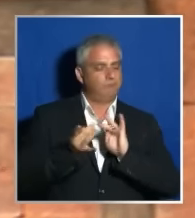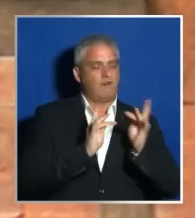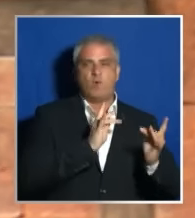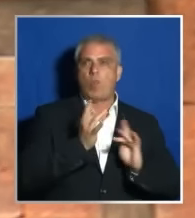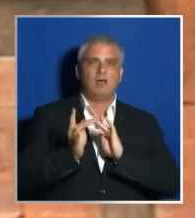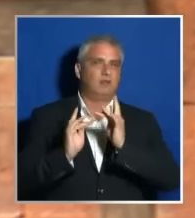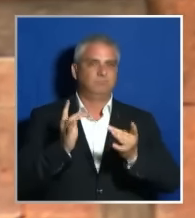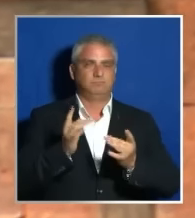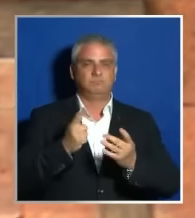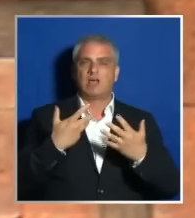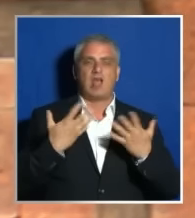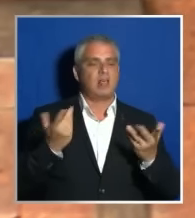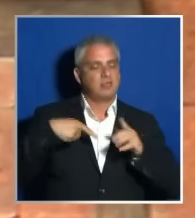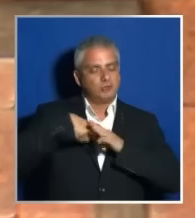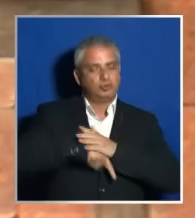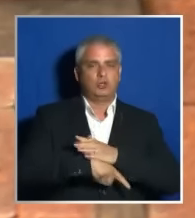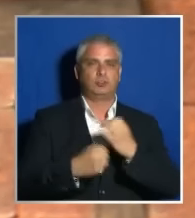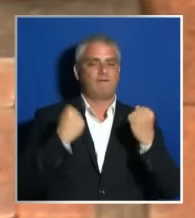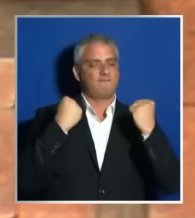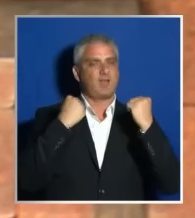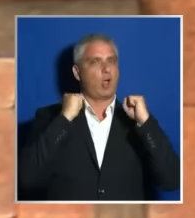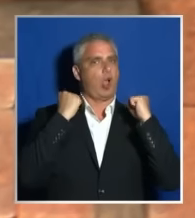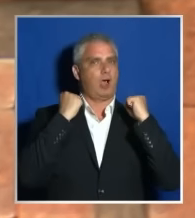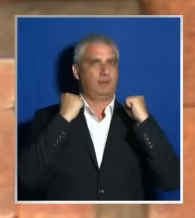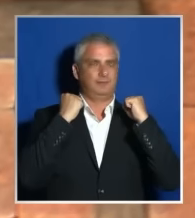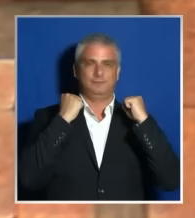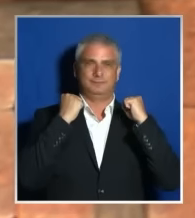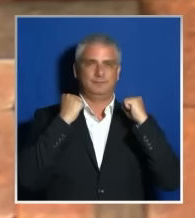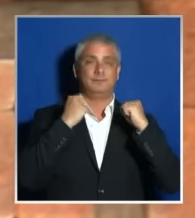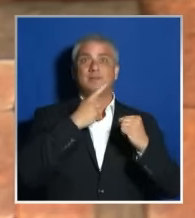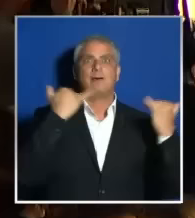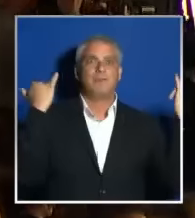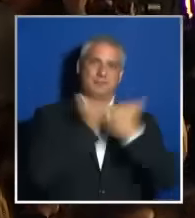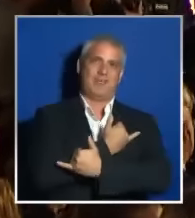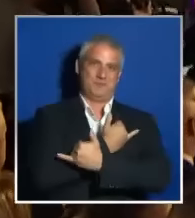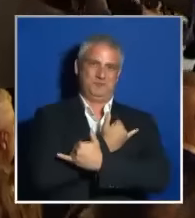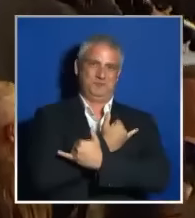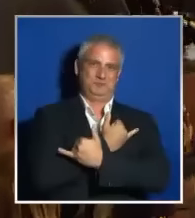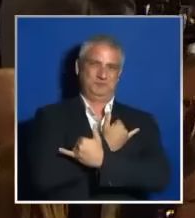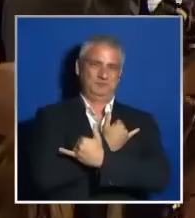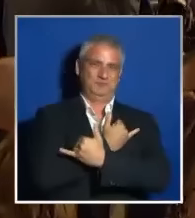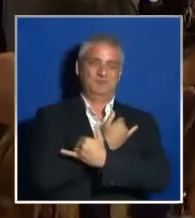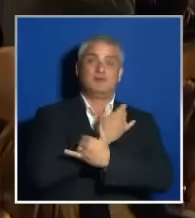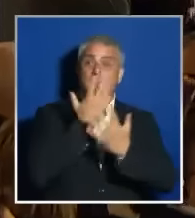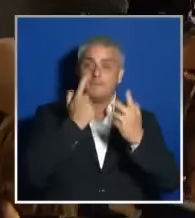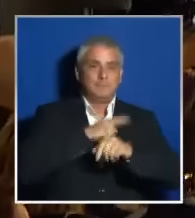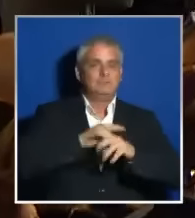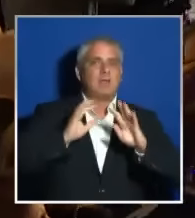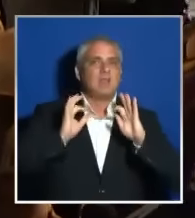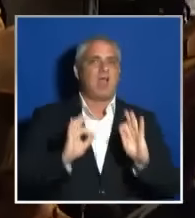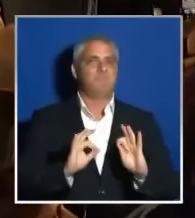מפולגת, חסרת שורשים וכוח עמידה. הם טעו. ברגע